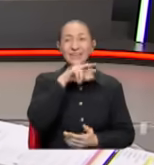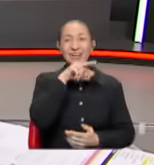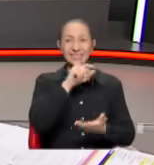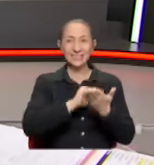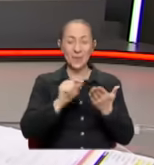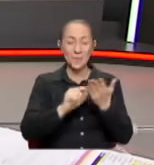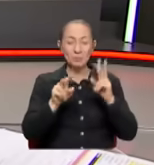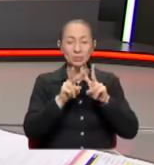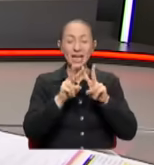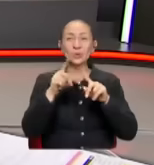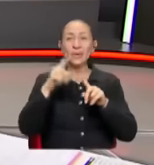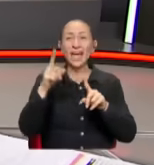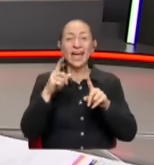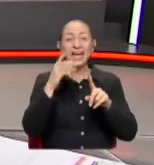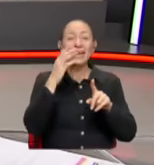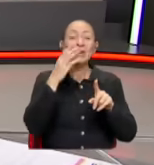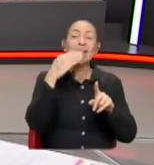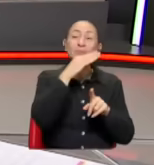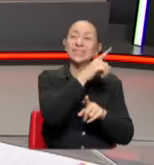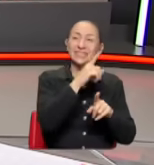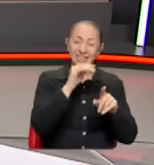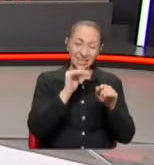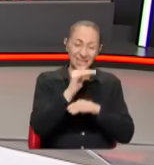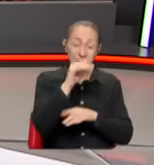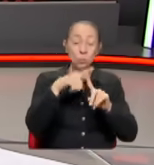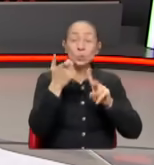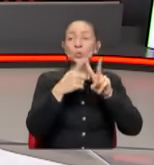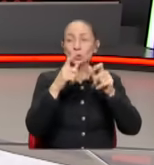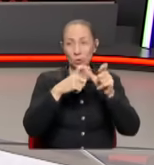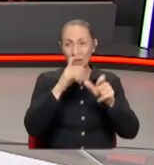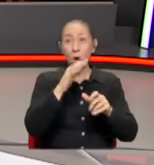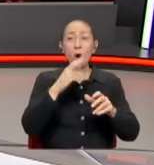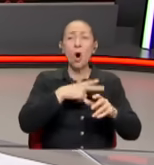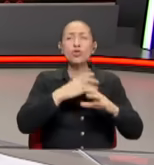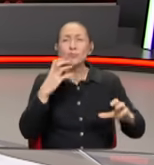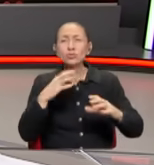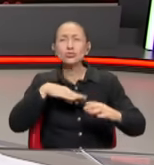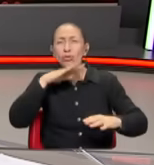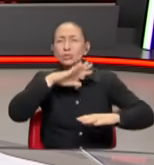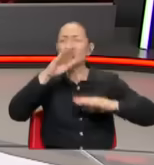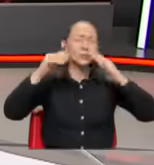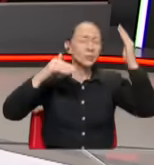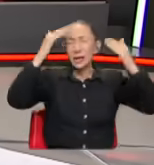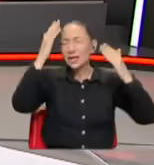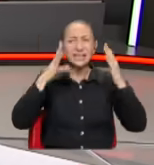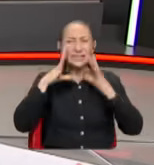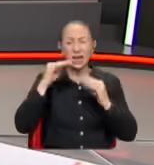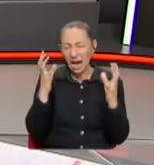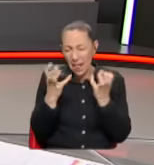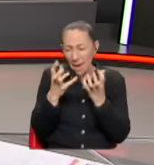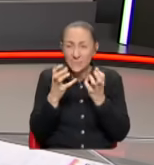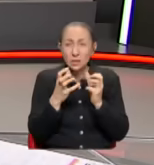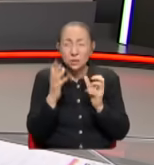Fransız yazar Michel Tournier Kahire'de yaşadığı bir şeyi yazmış. Kahire'de otobüsler dolu, her şey dışarıda, üstünde insanlar var